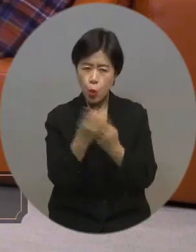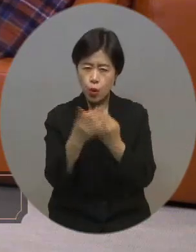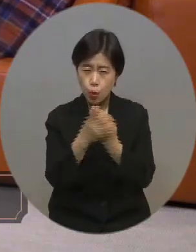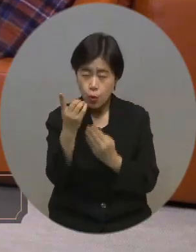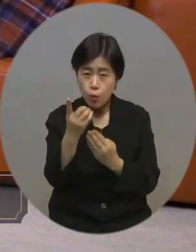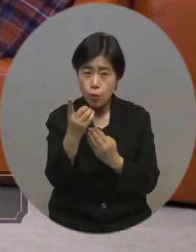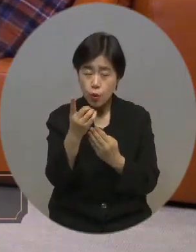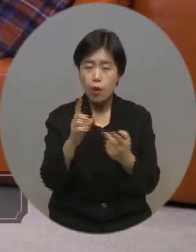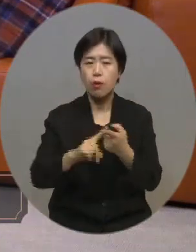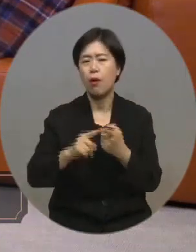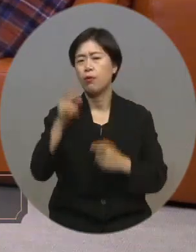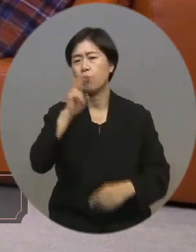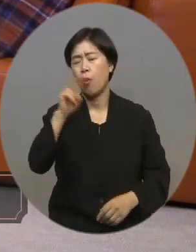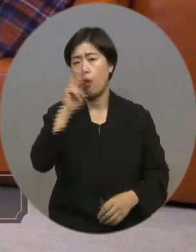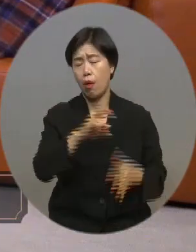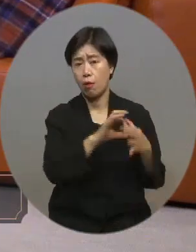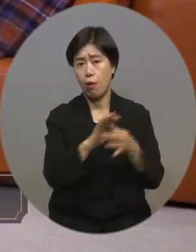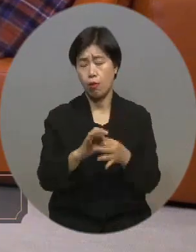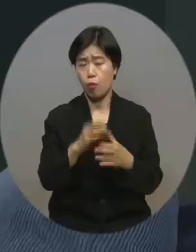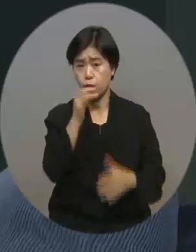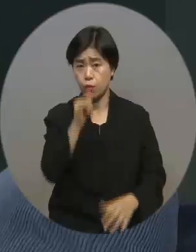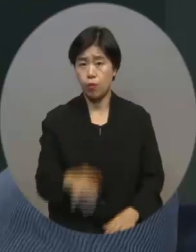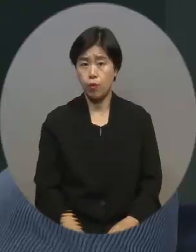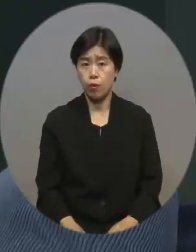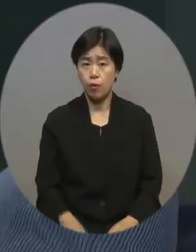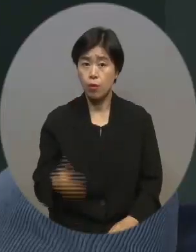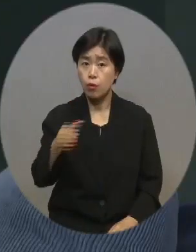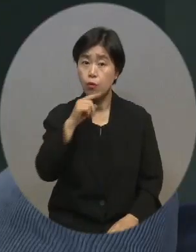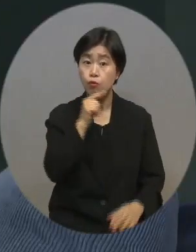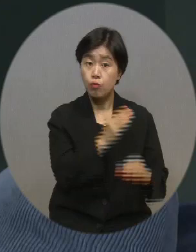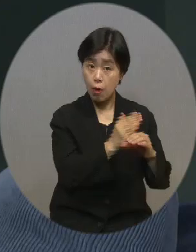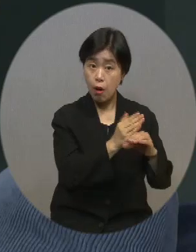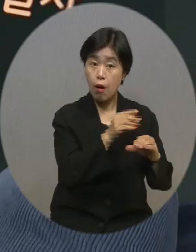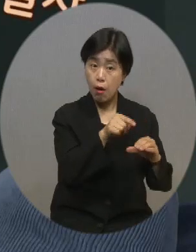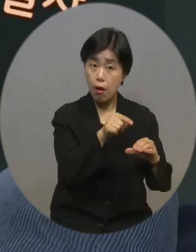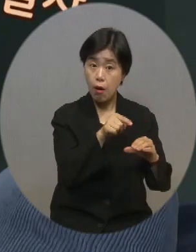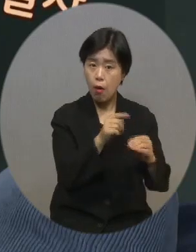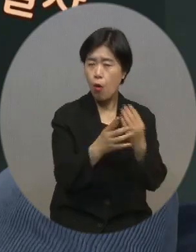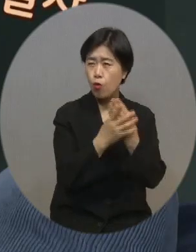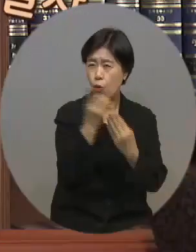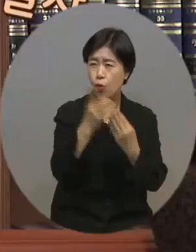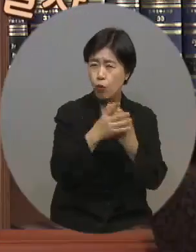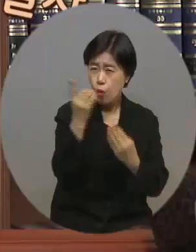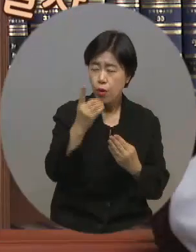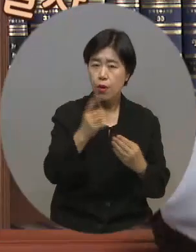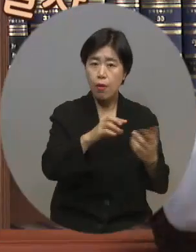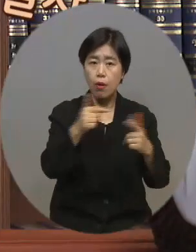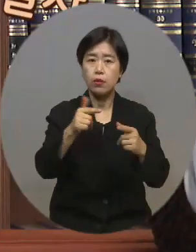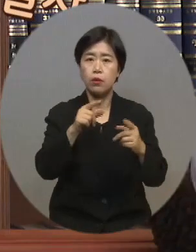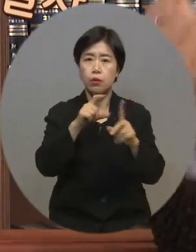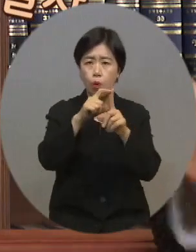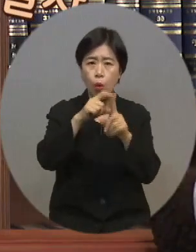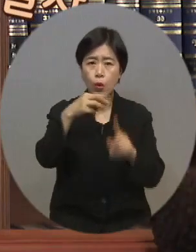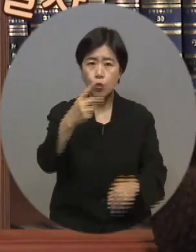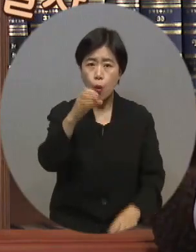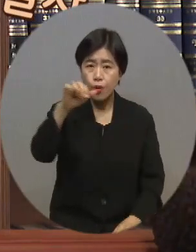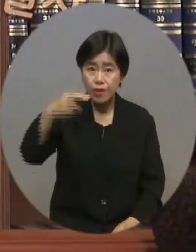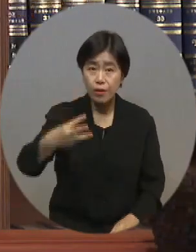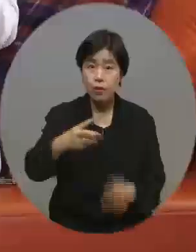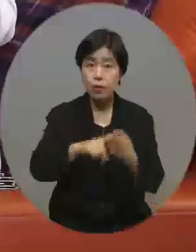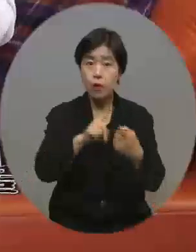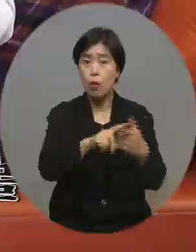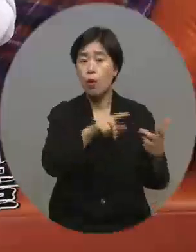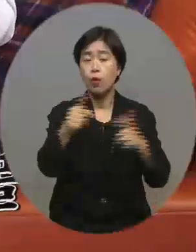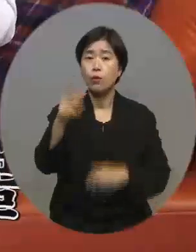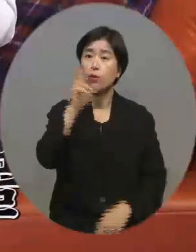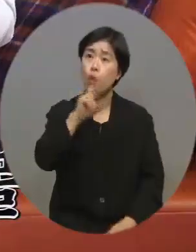오히려 대한민국에서는 통일 노래가 많이 없습니다. 근데 북한은 통일 돈덜라리, 통일 무지개, 뭐 통일 열차, 뭐 별게